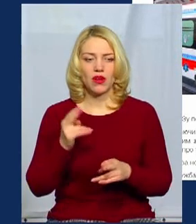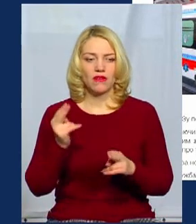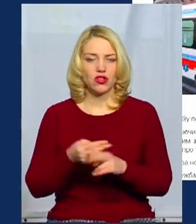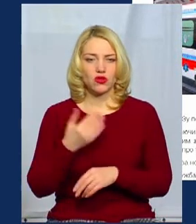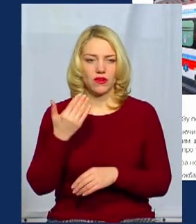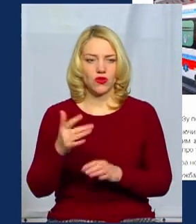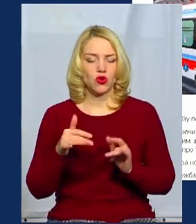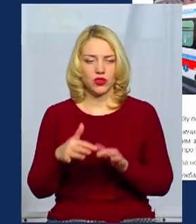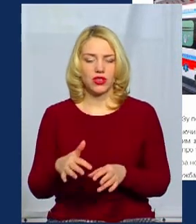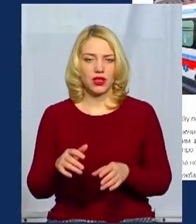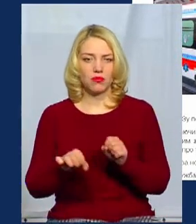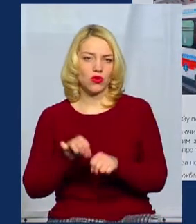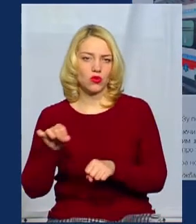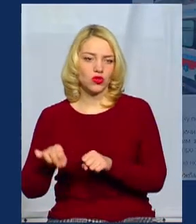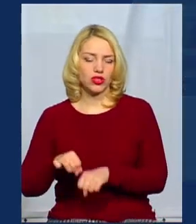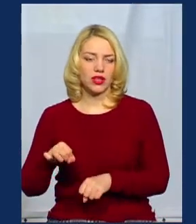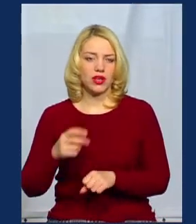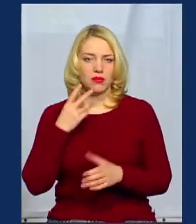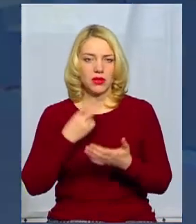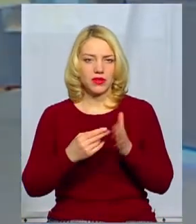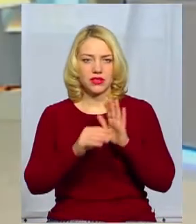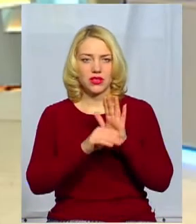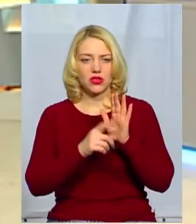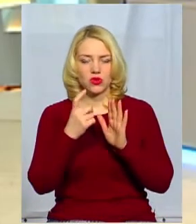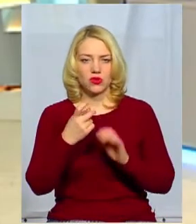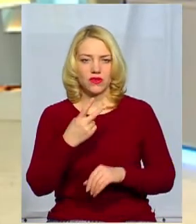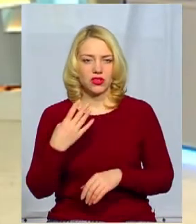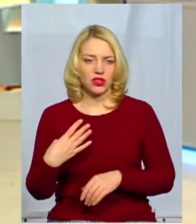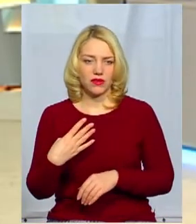діях події та складу правопорушення, передбаченого статтею